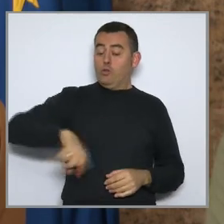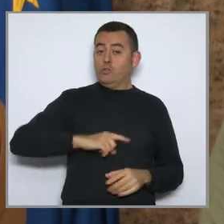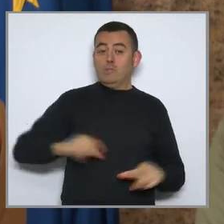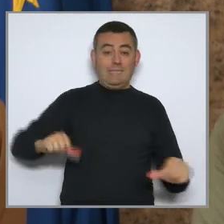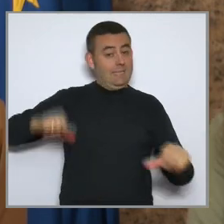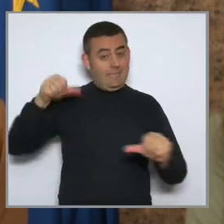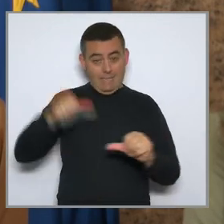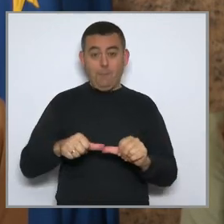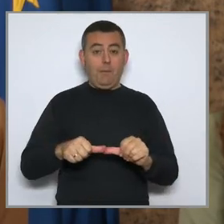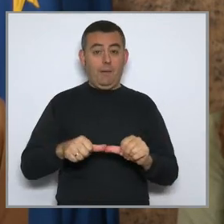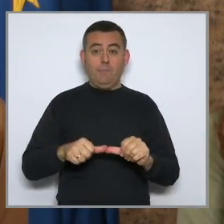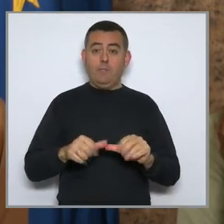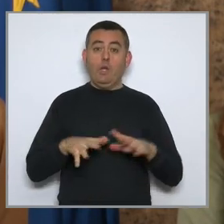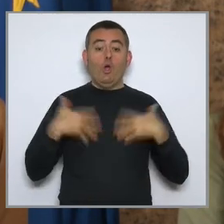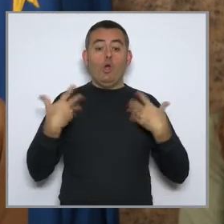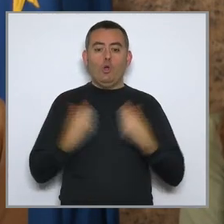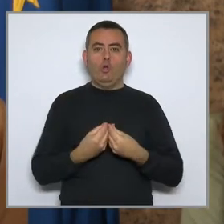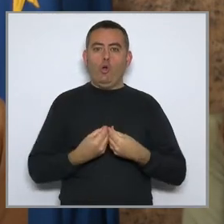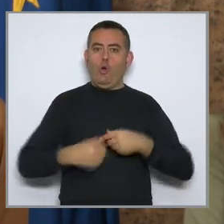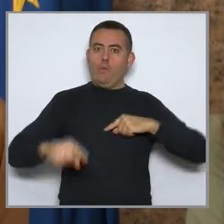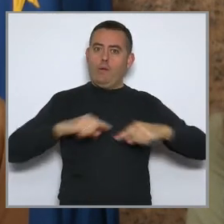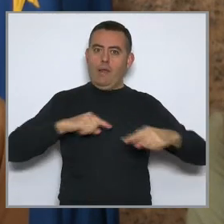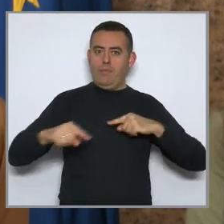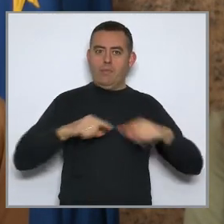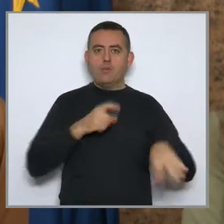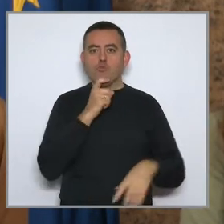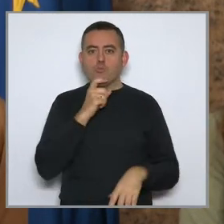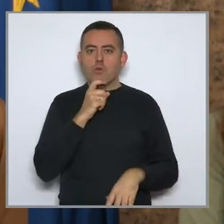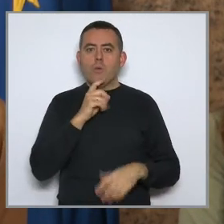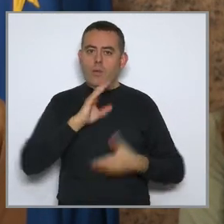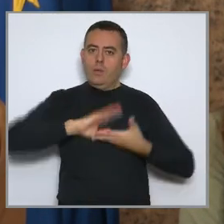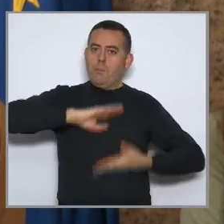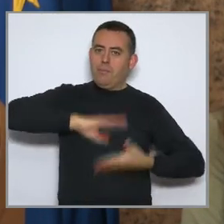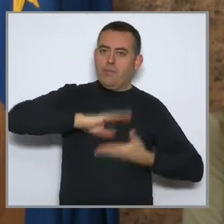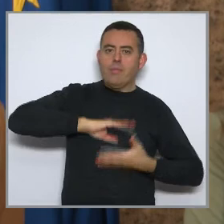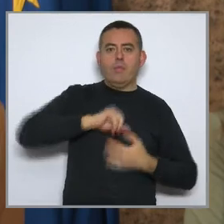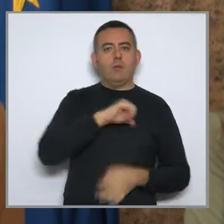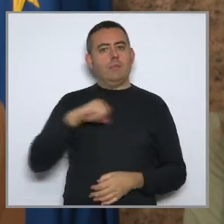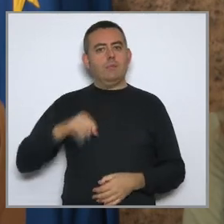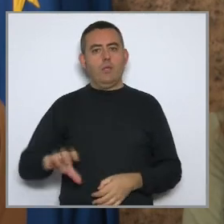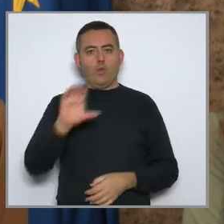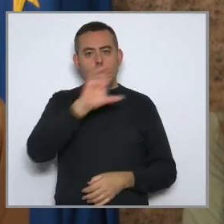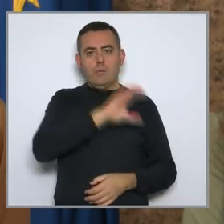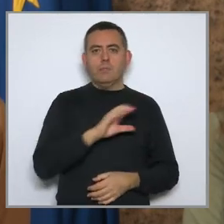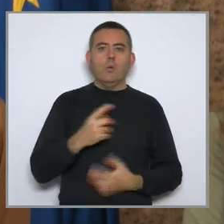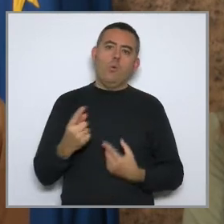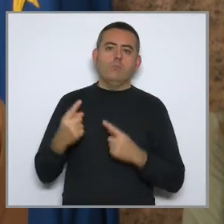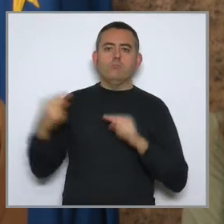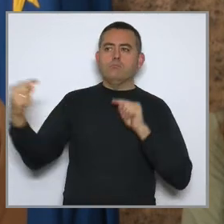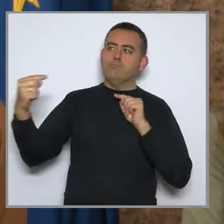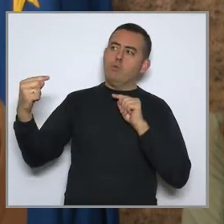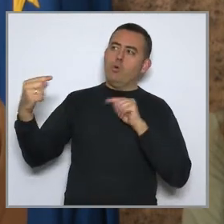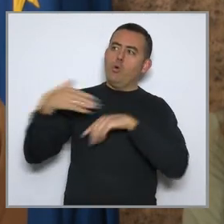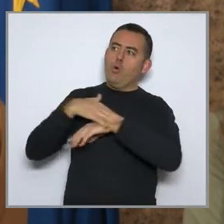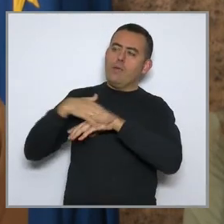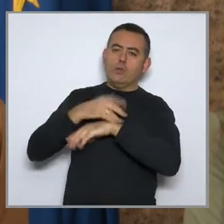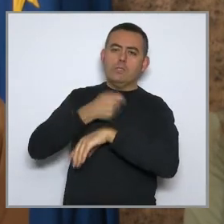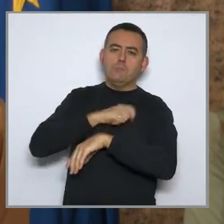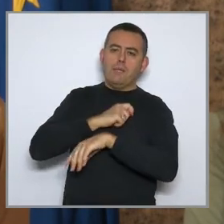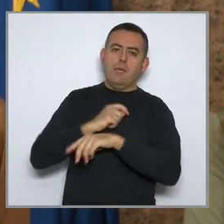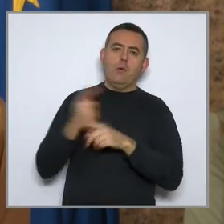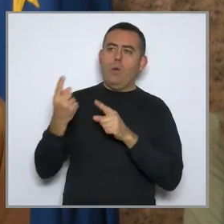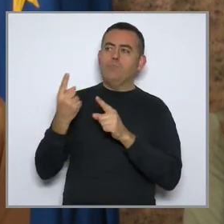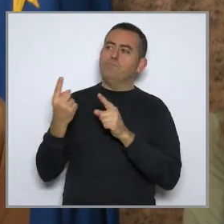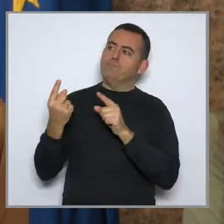en el transcurs de la cogovernança, que hi hagi la capacitat d'interactuació entre les comunitats autònomes i el govern d'Espanya. I, per tant, si hi ha comunitats autònomes que pensen que hi ha